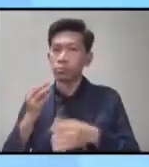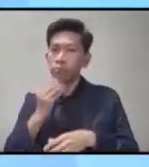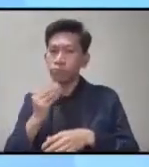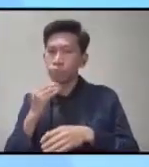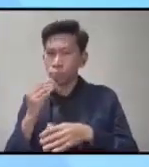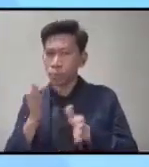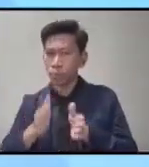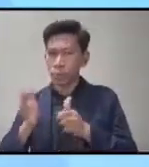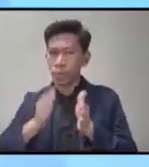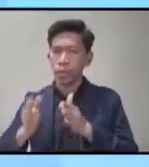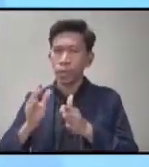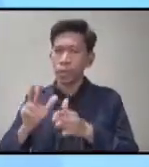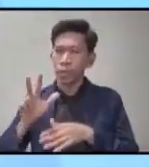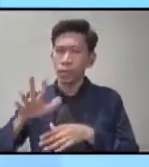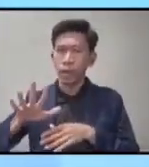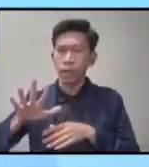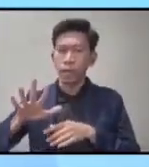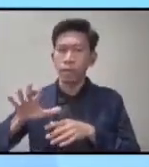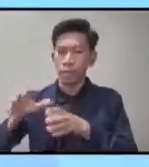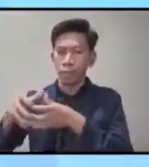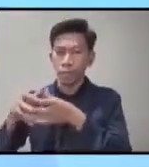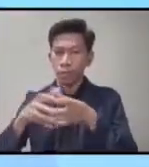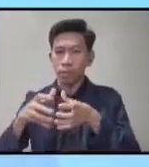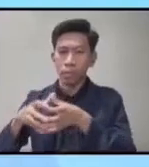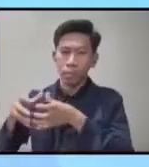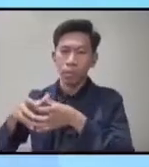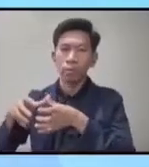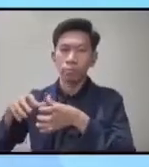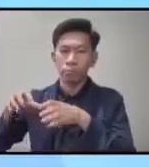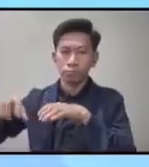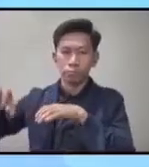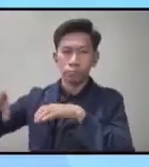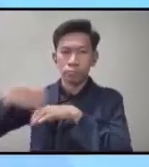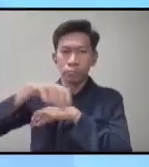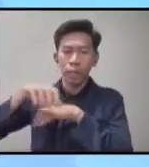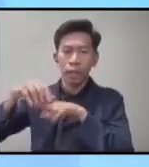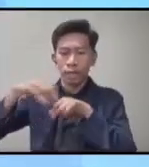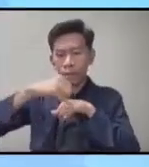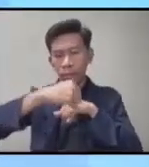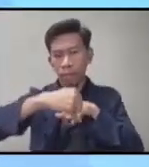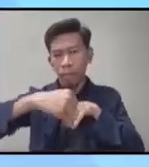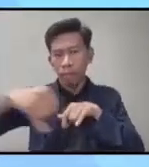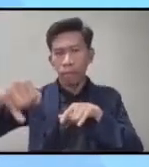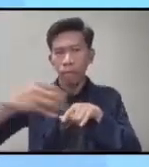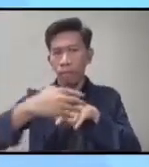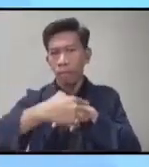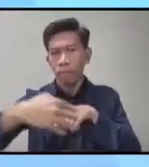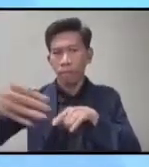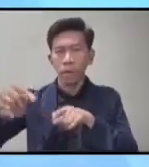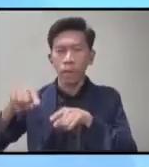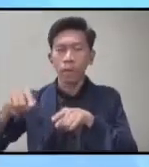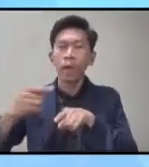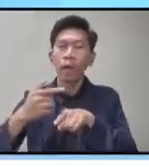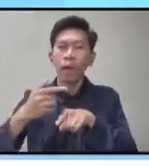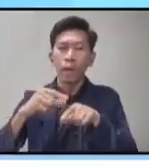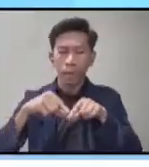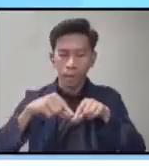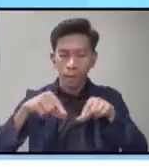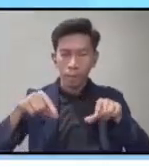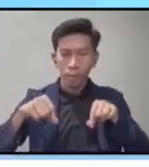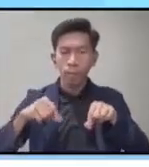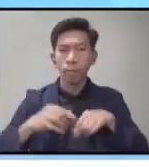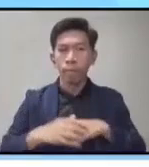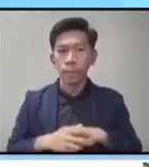35 batalyong sundalo ang itatalaga sa mga border ng Israel sa Gaza. Sa isang national address, sinabi ni Prime